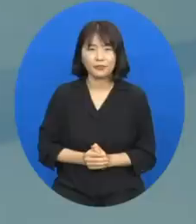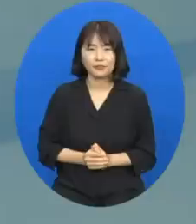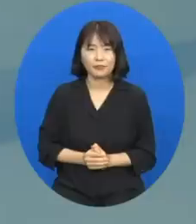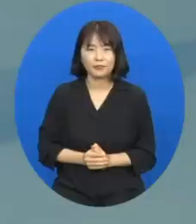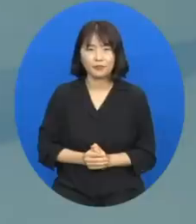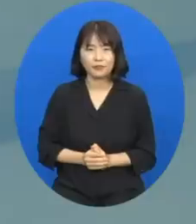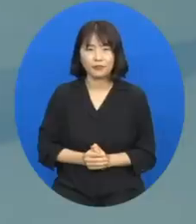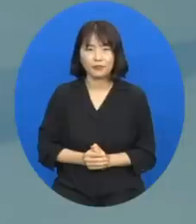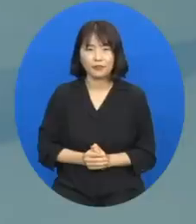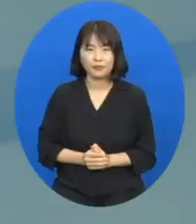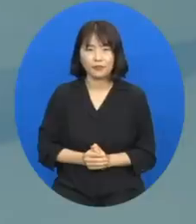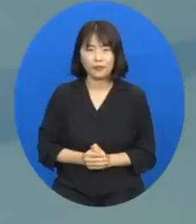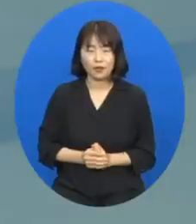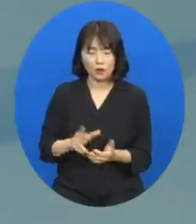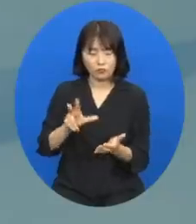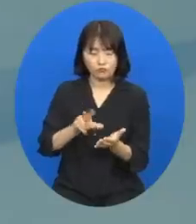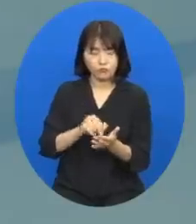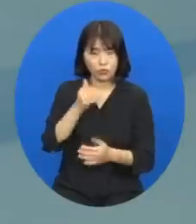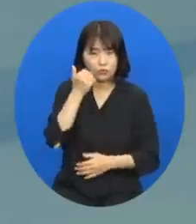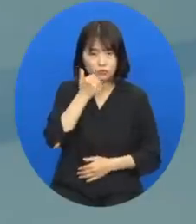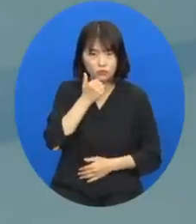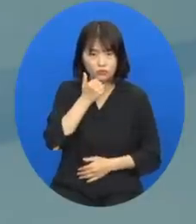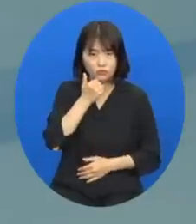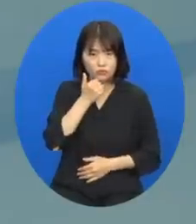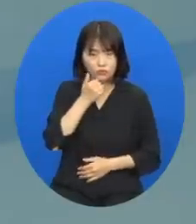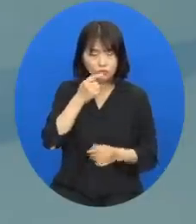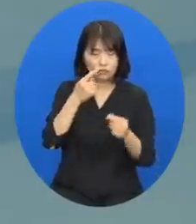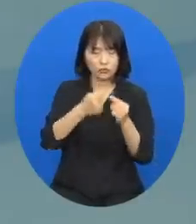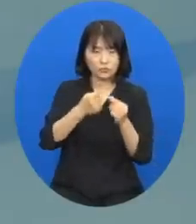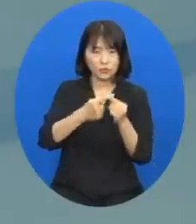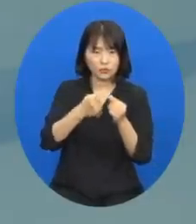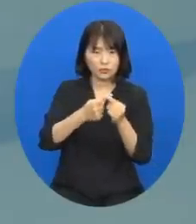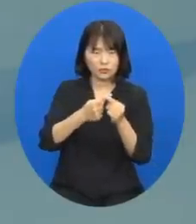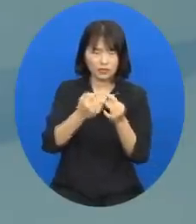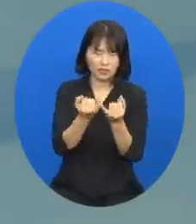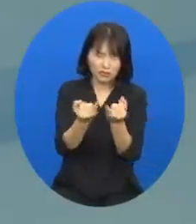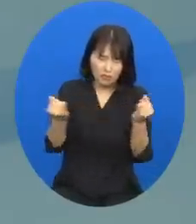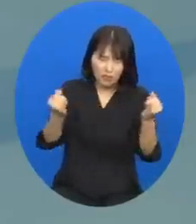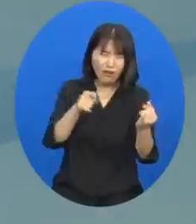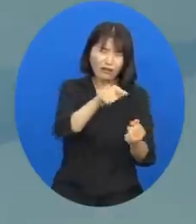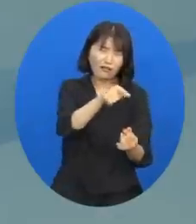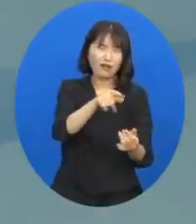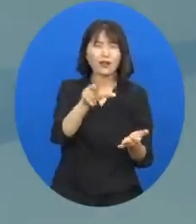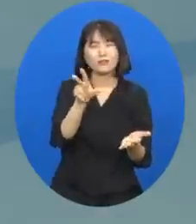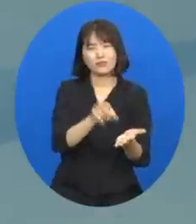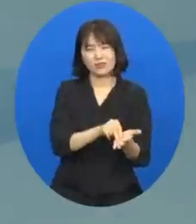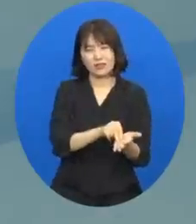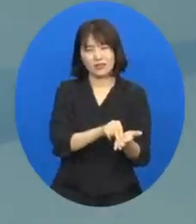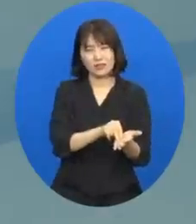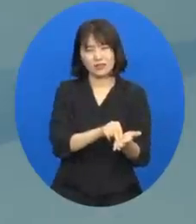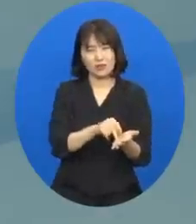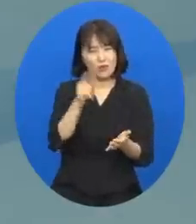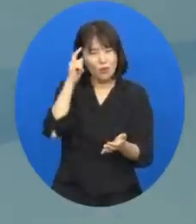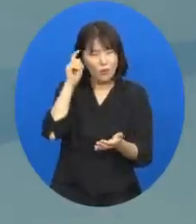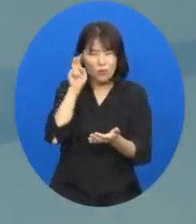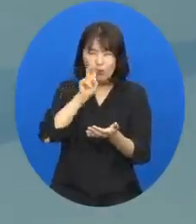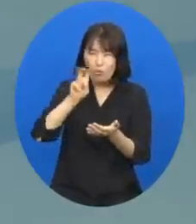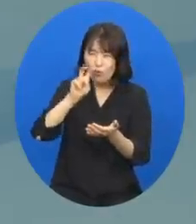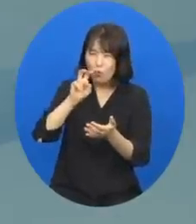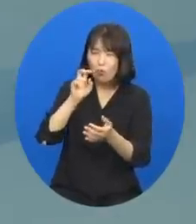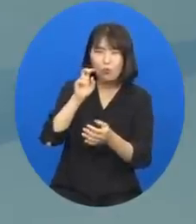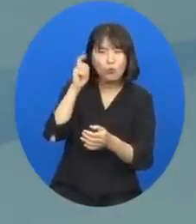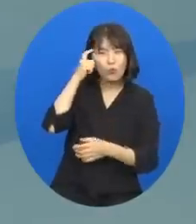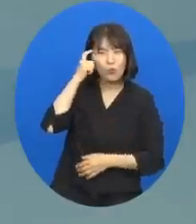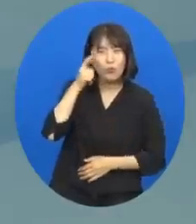어 누가 문제죠 첫번째가 볼 때는요 그 여인들이 문제입니다 왜 그 노래를 지어 가지고